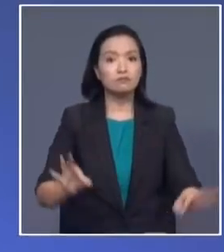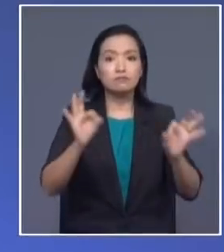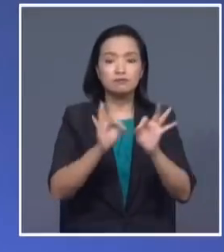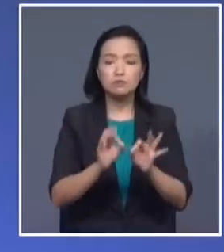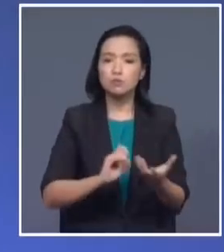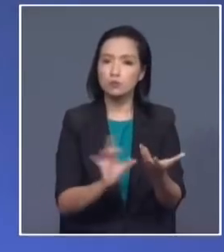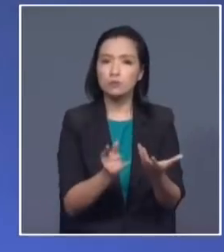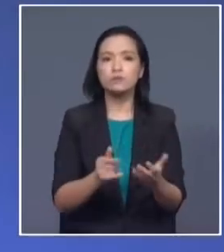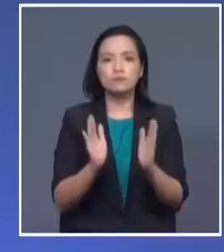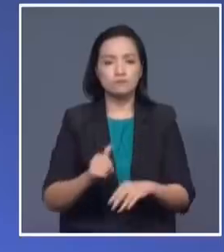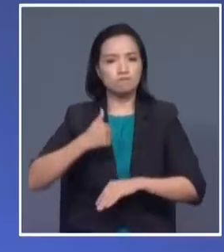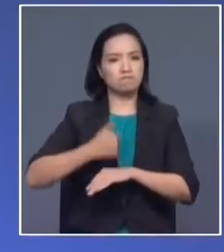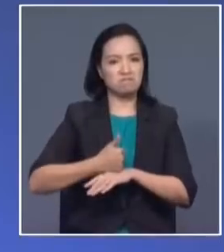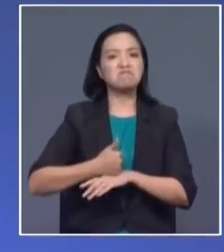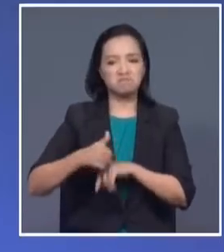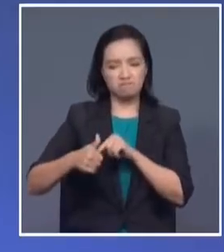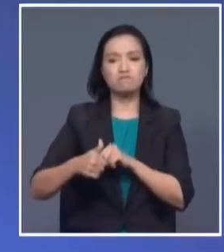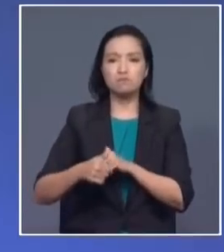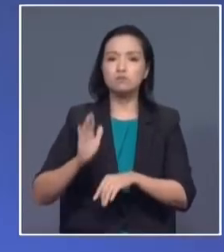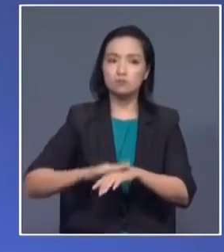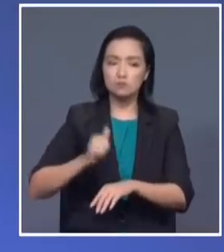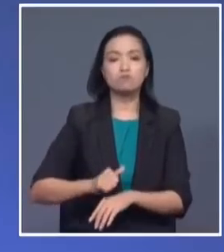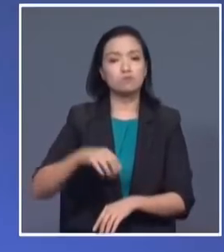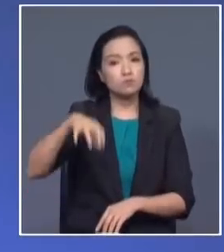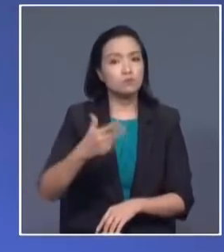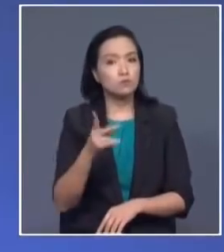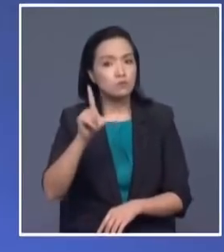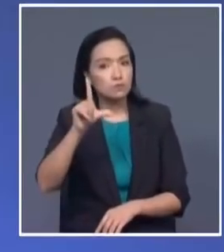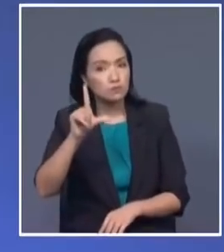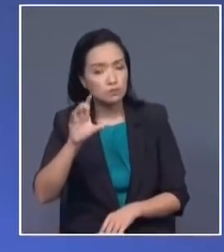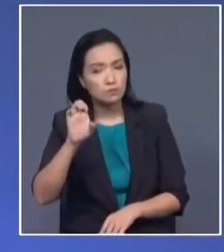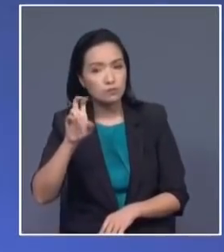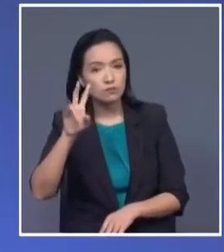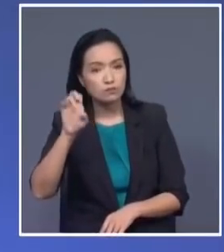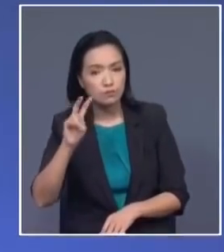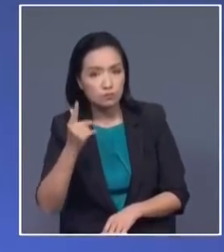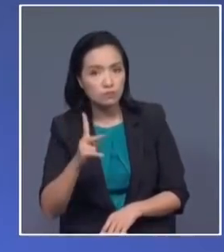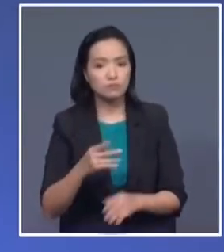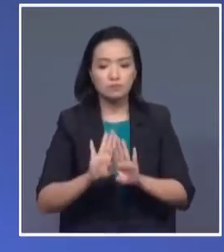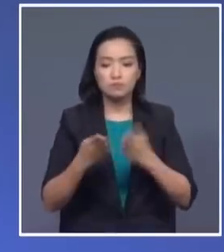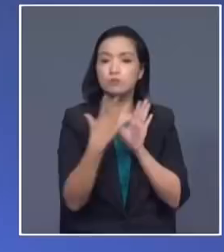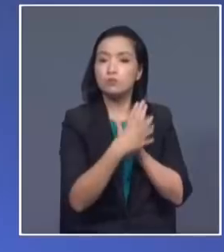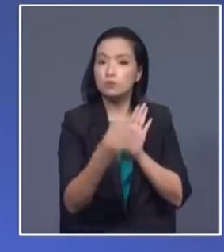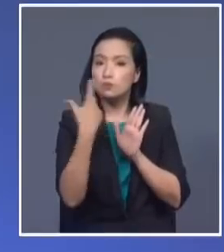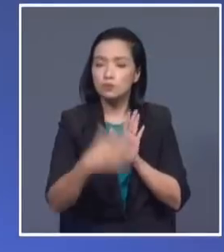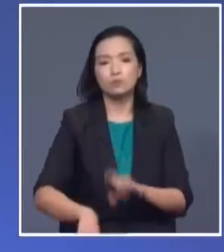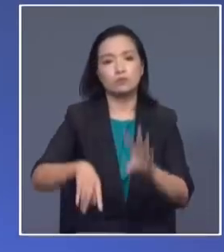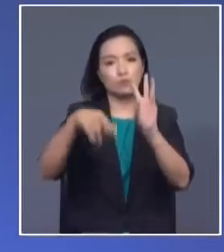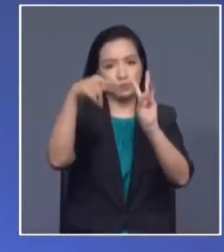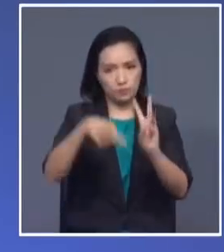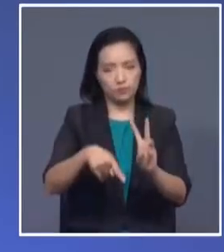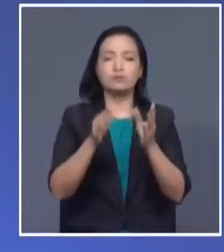การเพิ่มศักยภาพผู้ประกอบการโดยตั้งคลินิกผู้ประกอบการระดับอำเภอและเปิดให้มีการอบรมไปแล้วจำนวนมากกว่า 6,000 ร